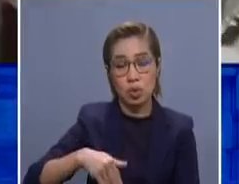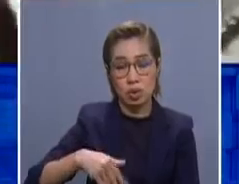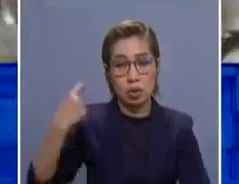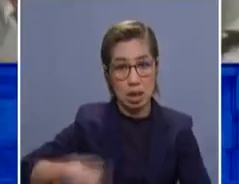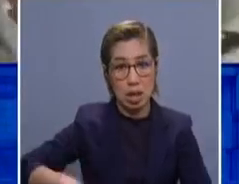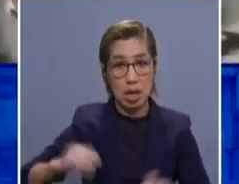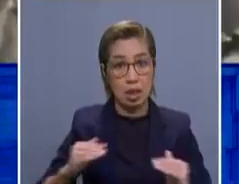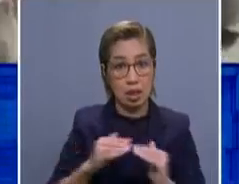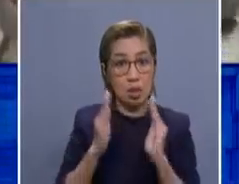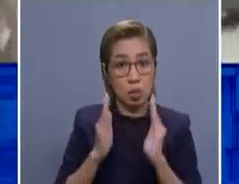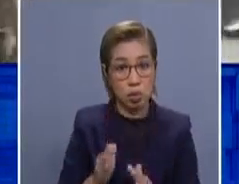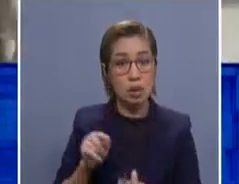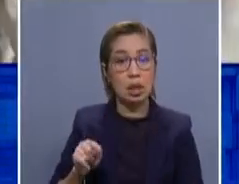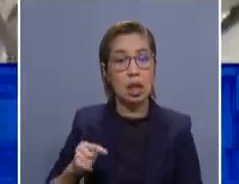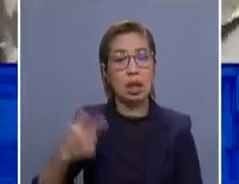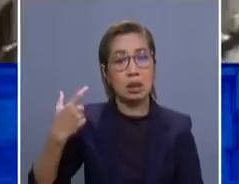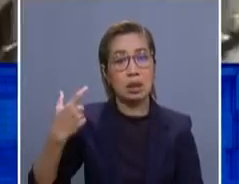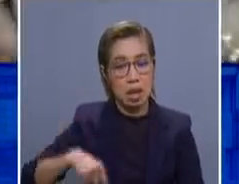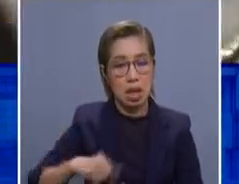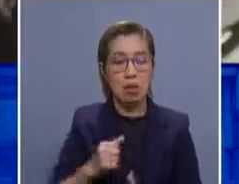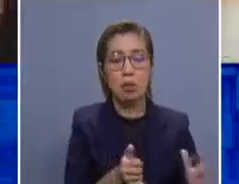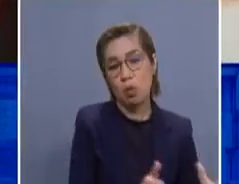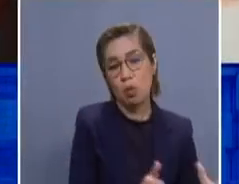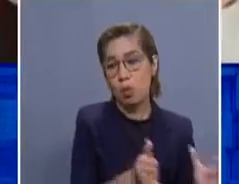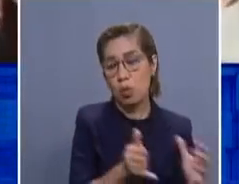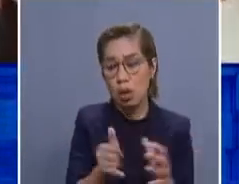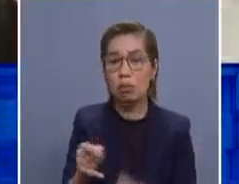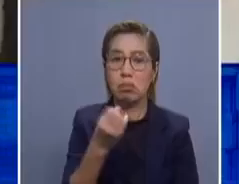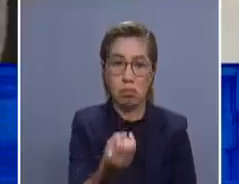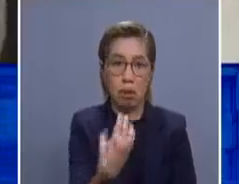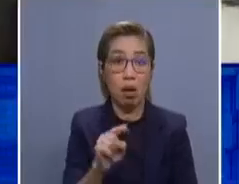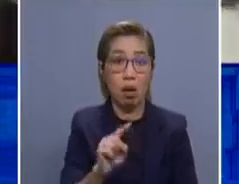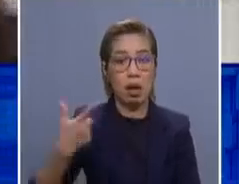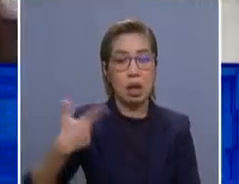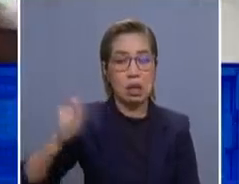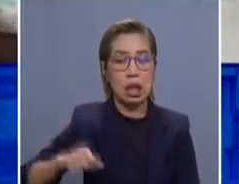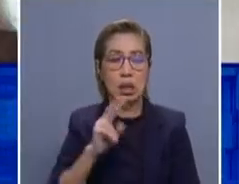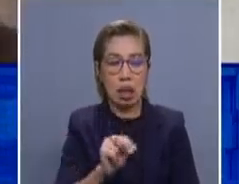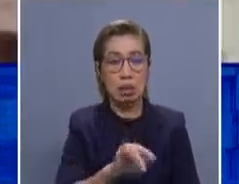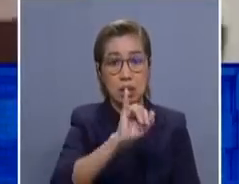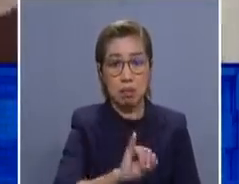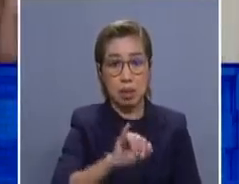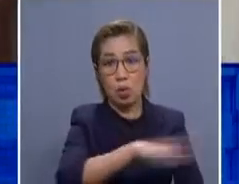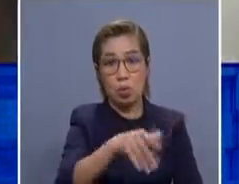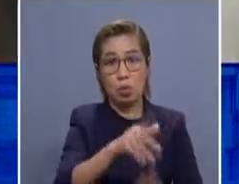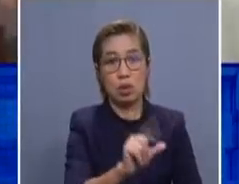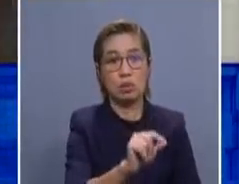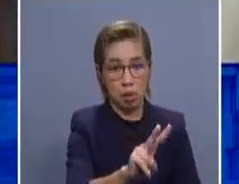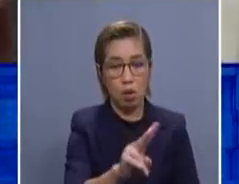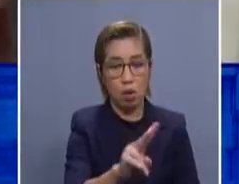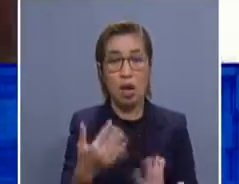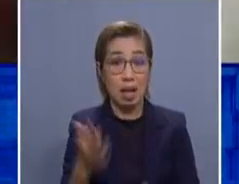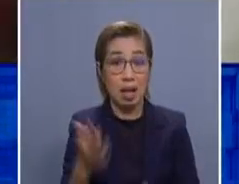มนุษยชนบอกว่าศาลได้นัดพร้อมเพื่อตรวจพยานหลักฐานจำเลยในคดีนี้ทั้งหมด 22คนและวันนี้ศาลได้